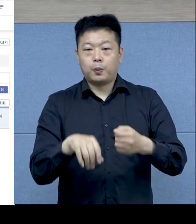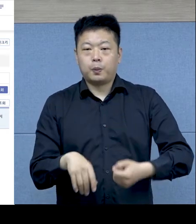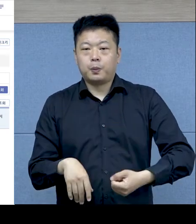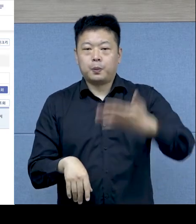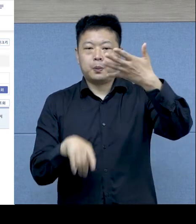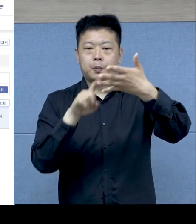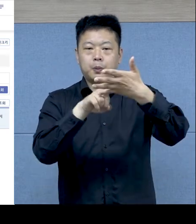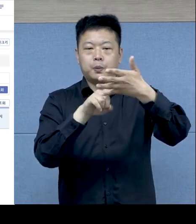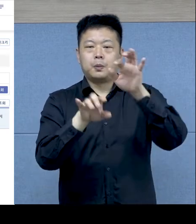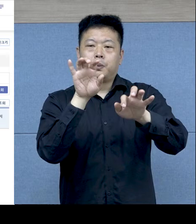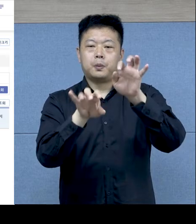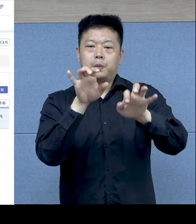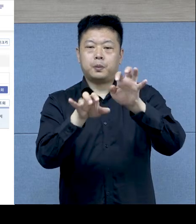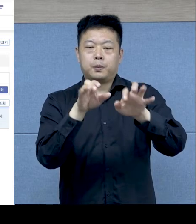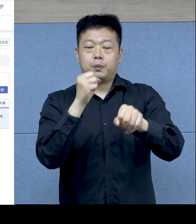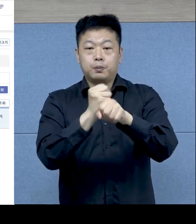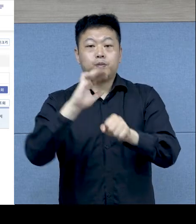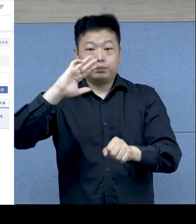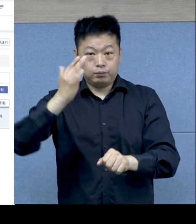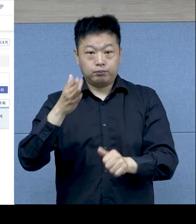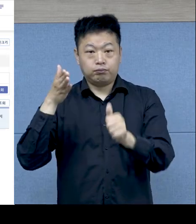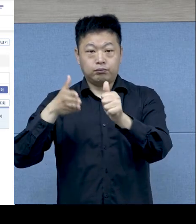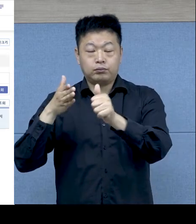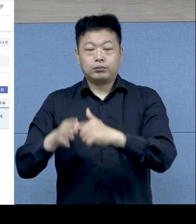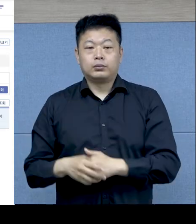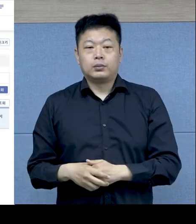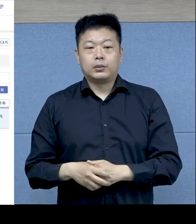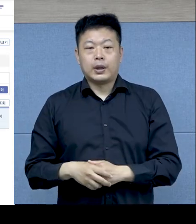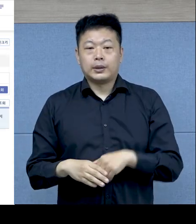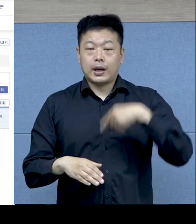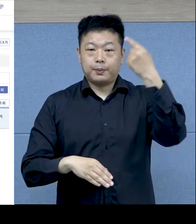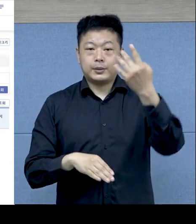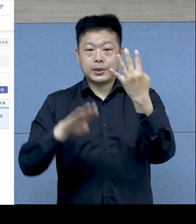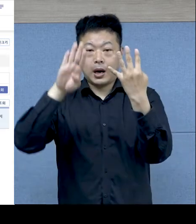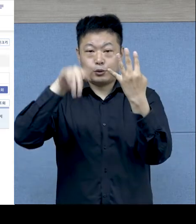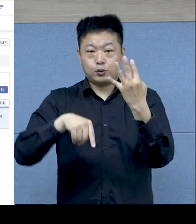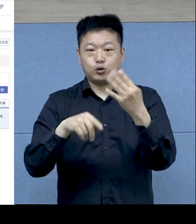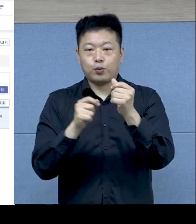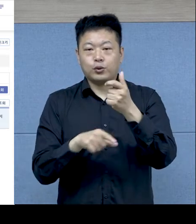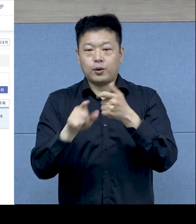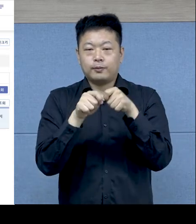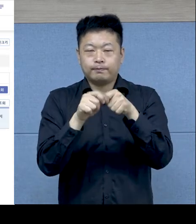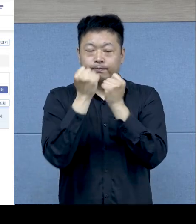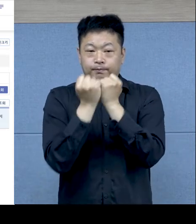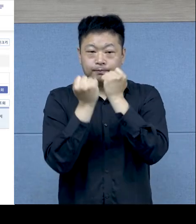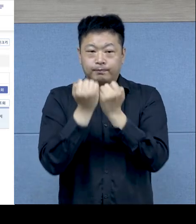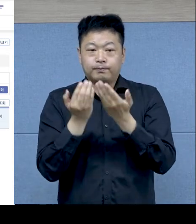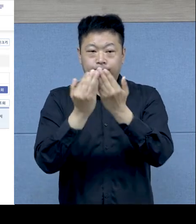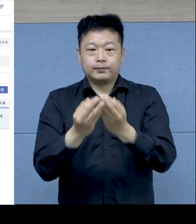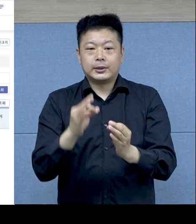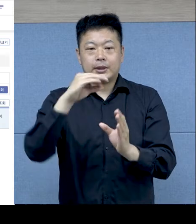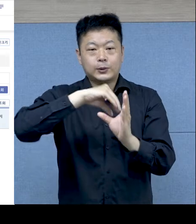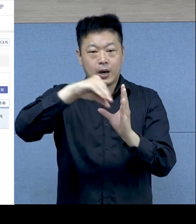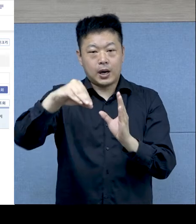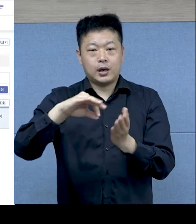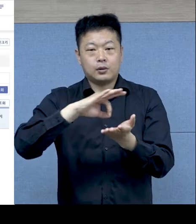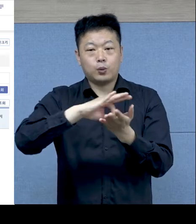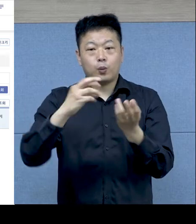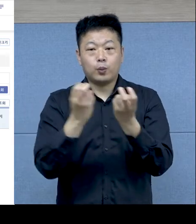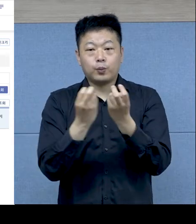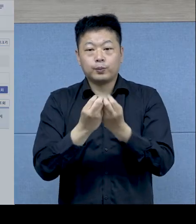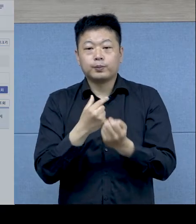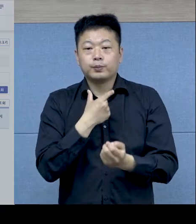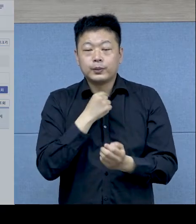지출결의서를 실제로 작성하실 수 있고 요거는 이제 4부에서 조금 더 자세히 알려드리도록 하겠습니다. 그리고 계좌이체 지출 결의를